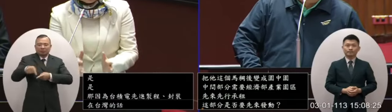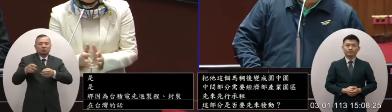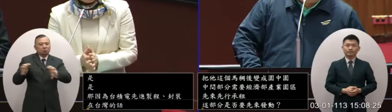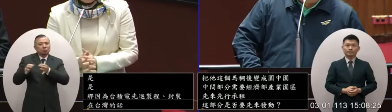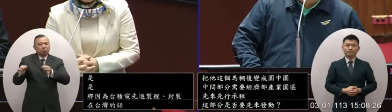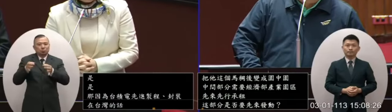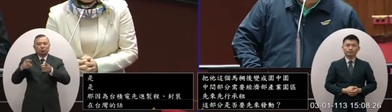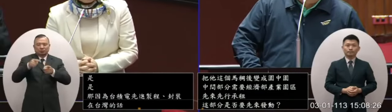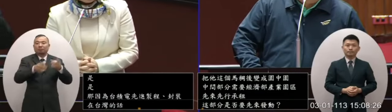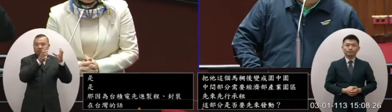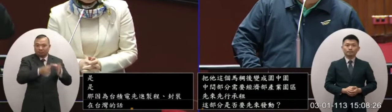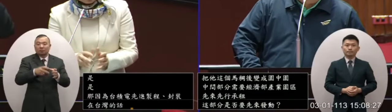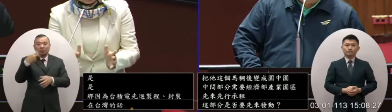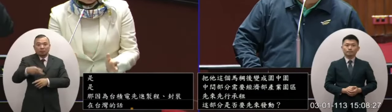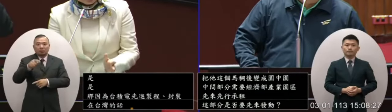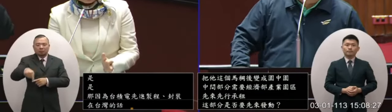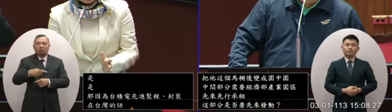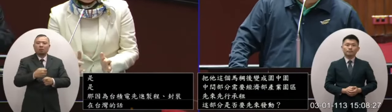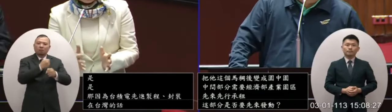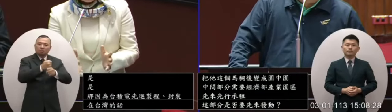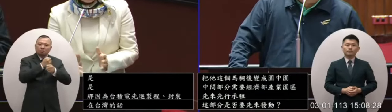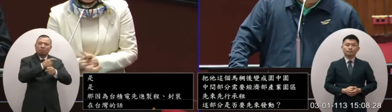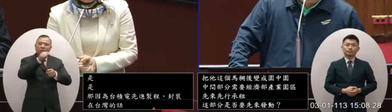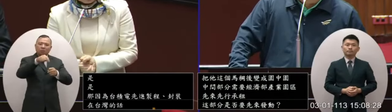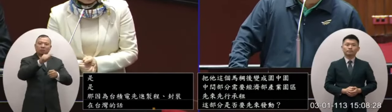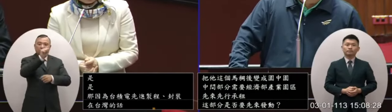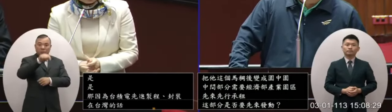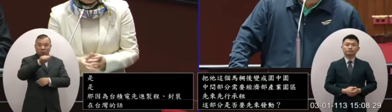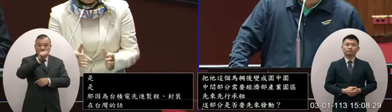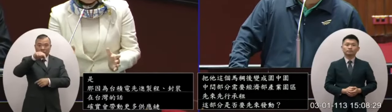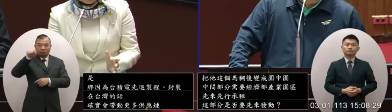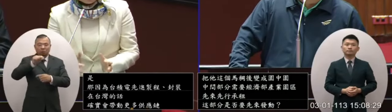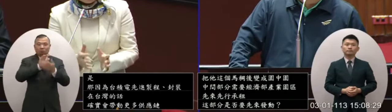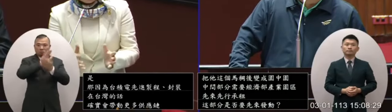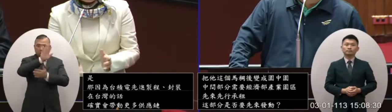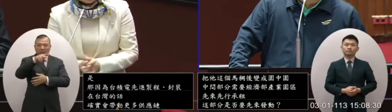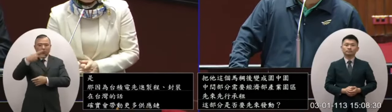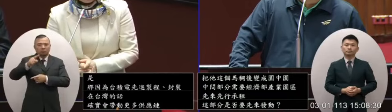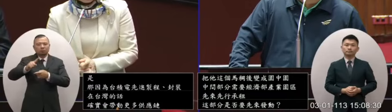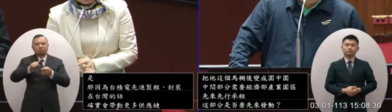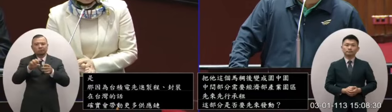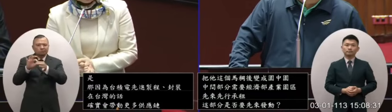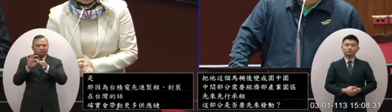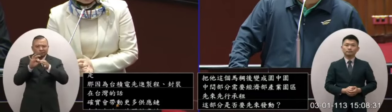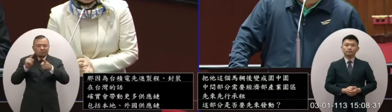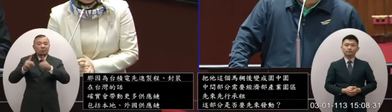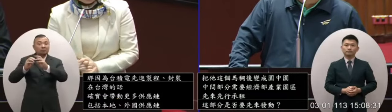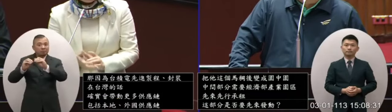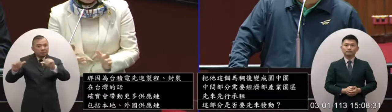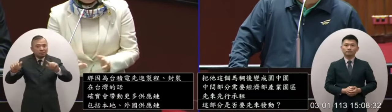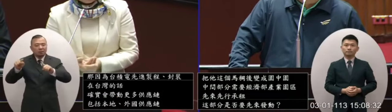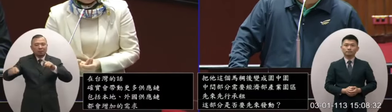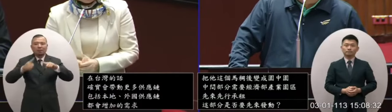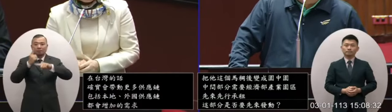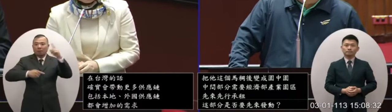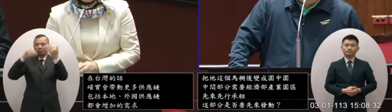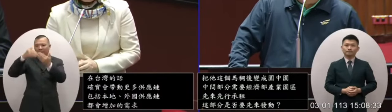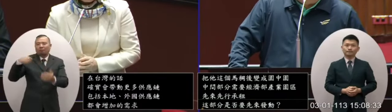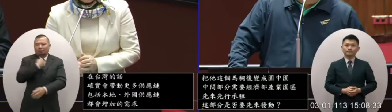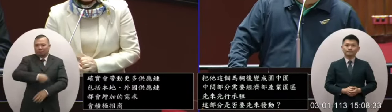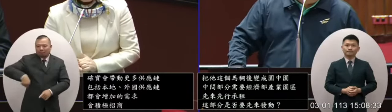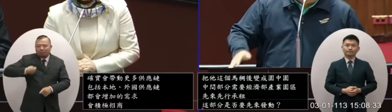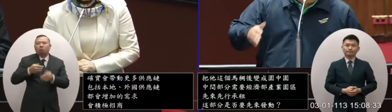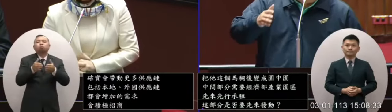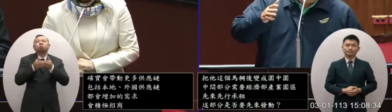哈，那确实这个马稠后还有相关的用地，那我们也会积极让相关的半导体的供应链可以来成